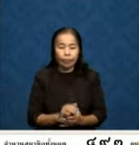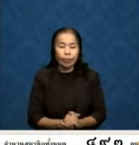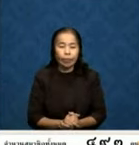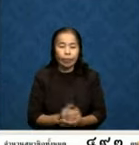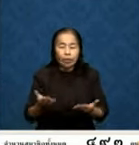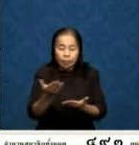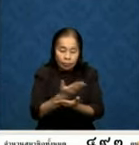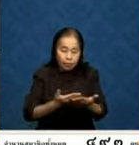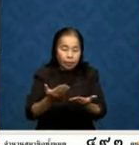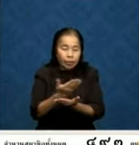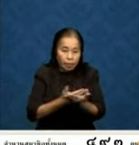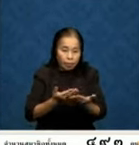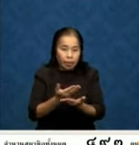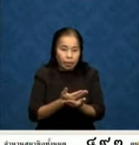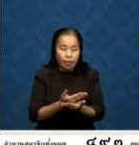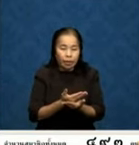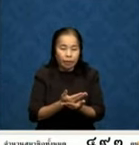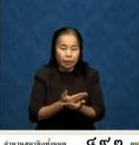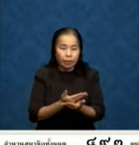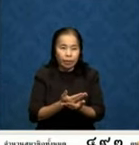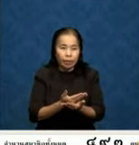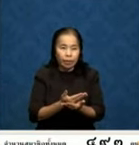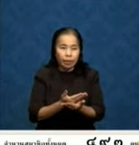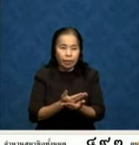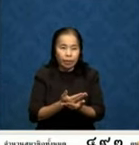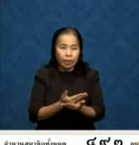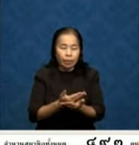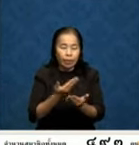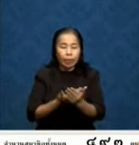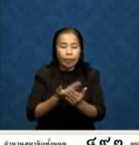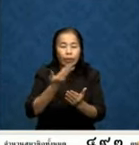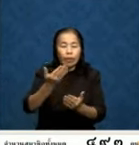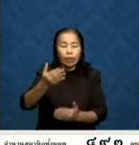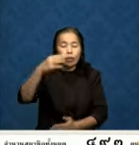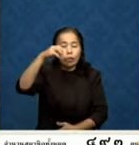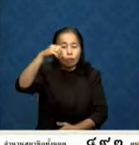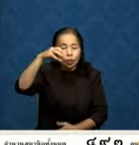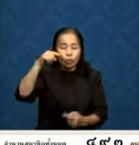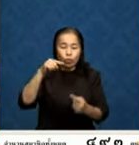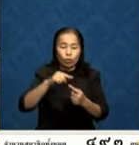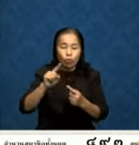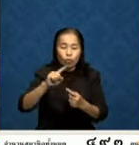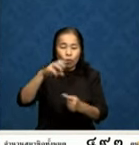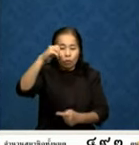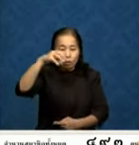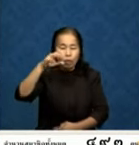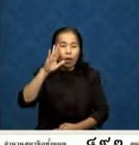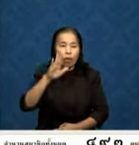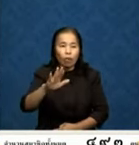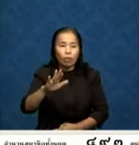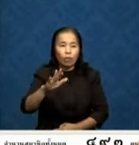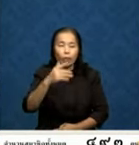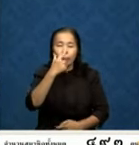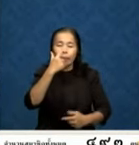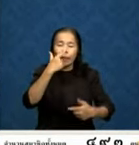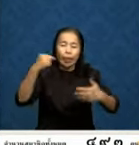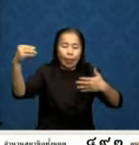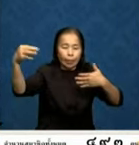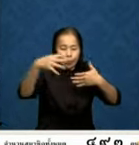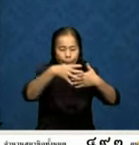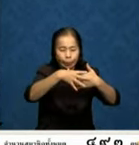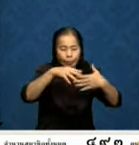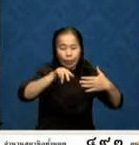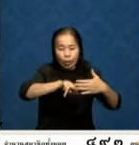จารณาการรับซื้อไฟนะครับที่เป็นไฟฟ้าจากพลังงานทดแทนนะครับในอนาคตนะ